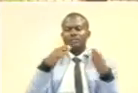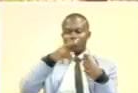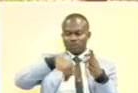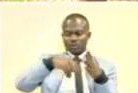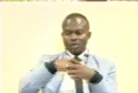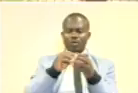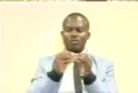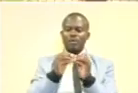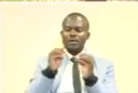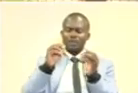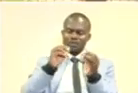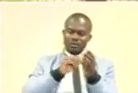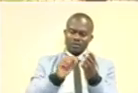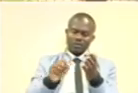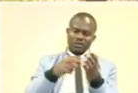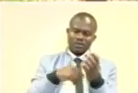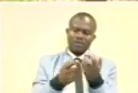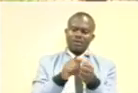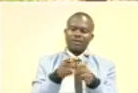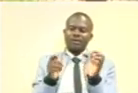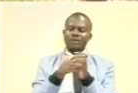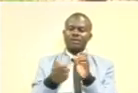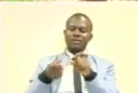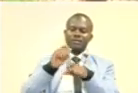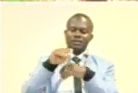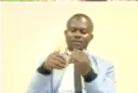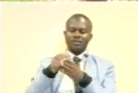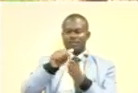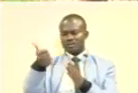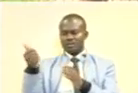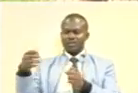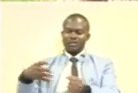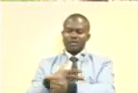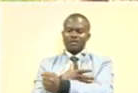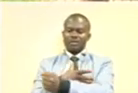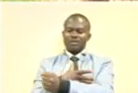umubare munini gusoma kwandika no kubara ariko hiyongereyeho n'ubundi bushobozi